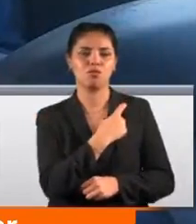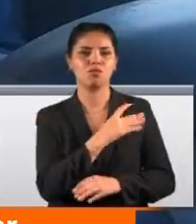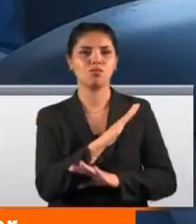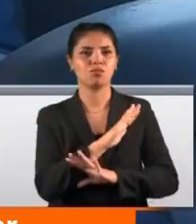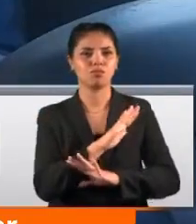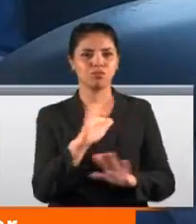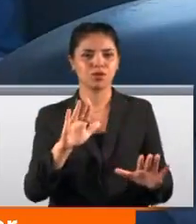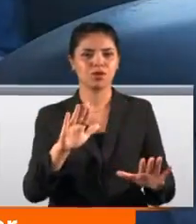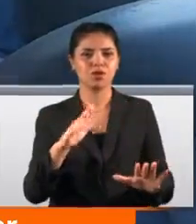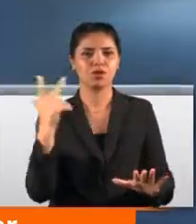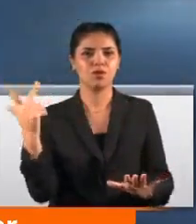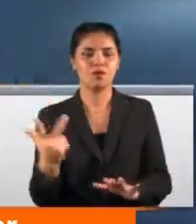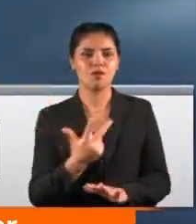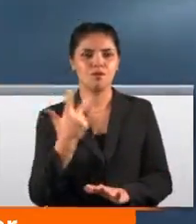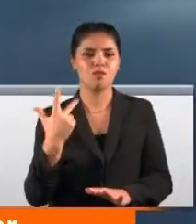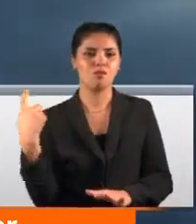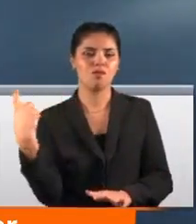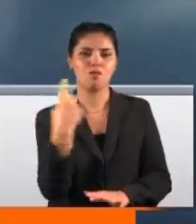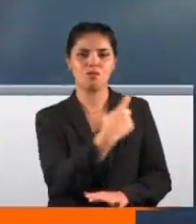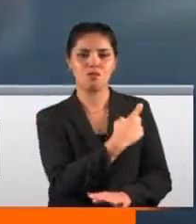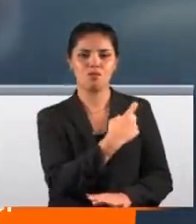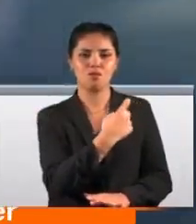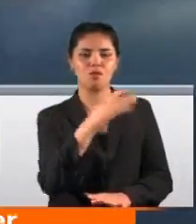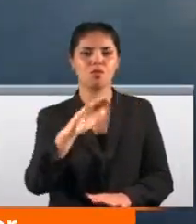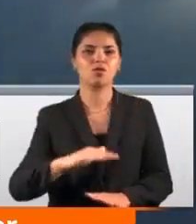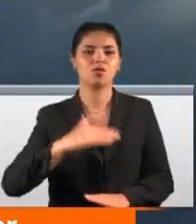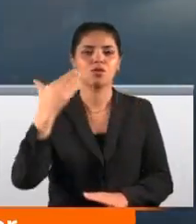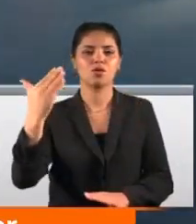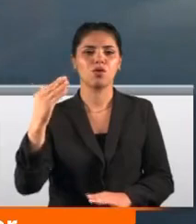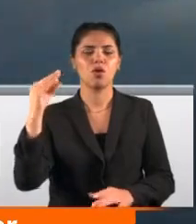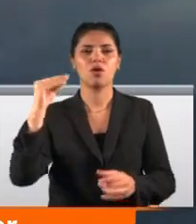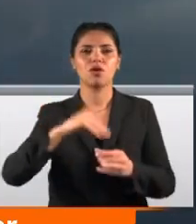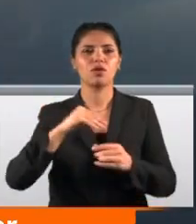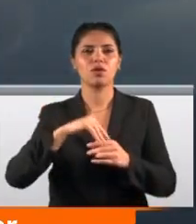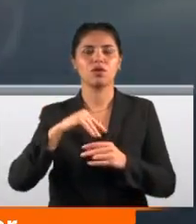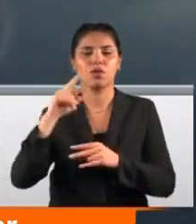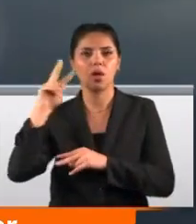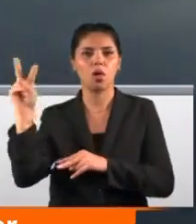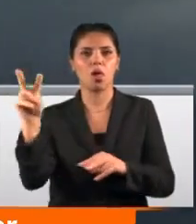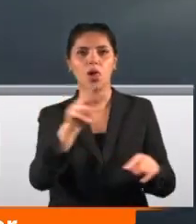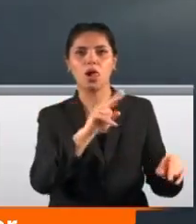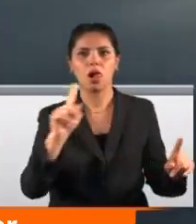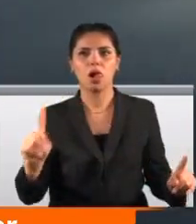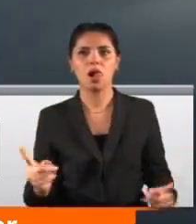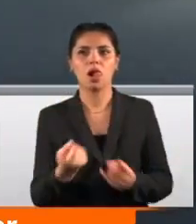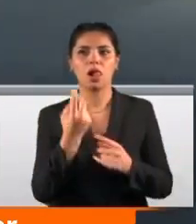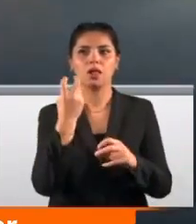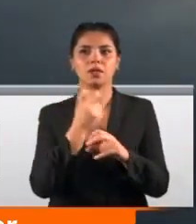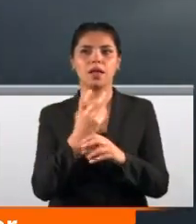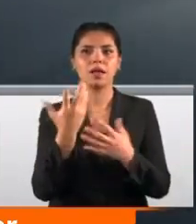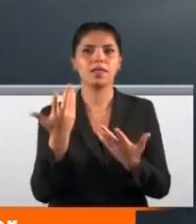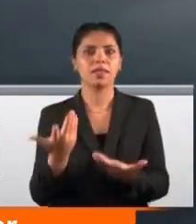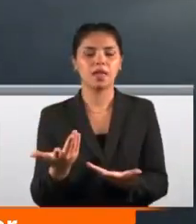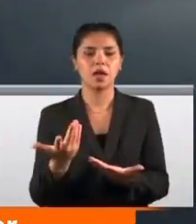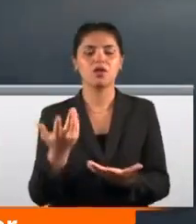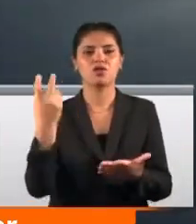sıktı sıktı o kadar çok sıktı ki bir anda İçerisi görünmez hale geldi ve işin daha da tehlikeli tarafı